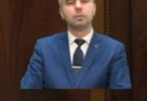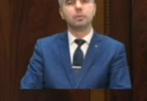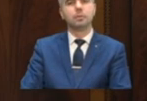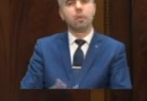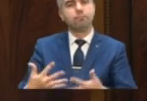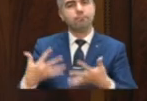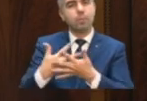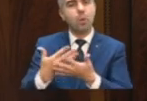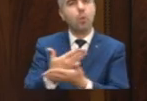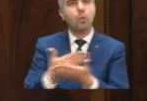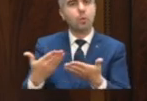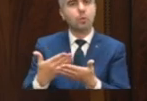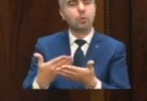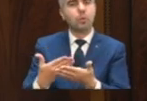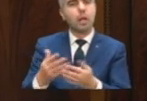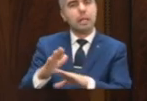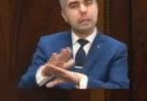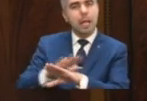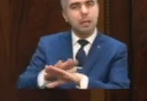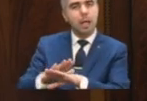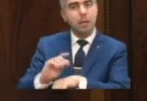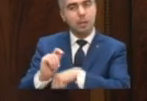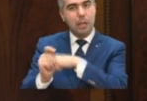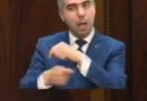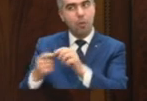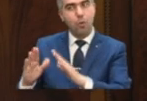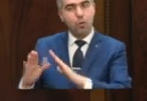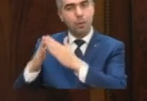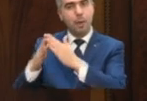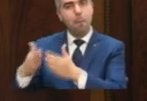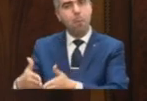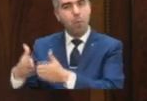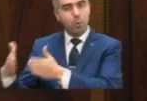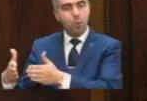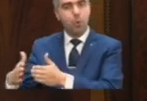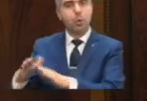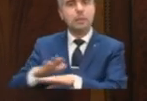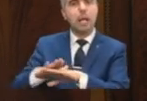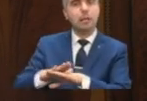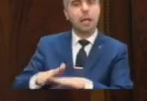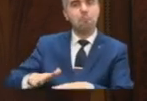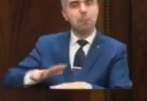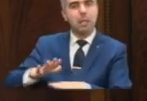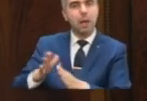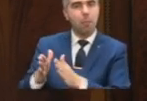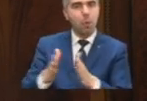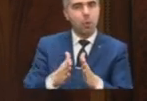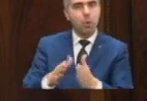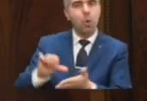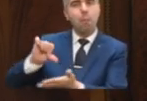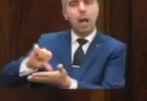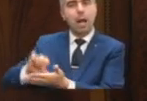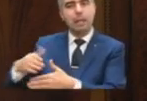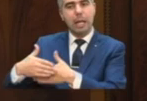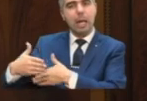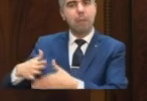مندمجه، ماشي نخمو نديرو سياسه ديال القرى والجبال بوحده وسياسه ديال المدينه بوحده وسياسه ديال المراكز السعيده بوحده. هذه